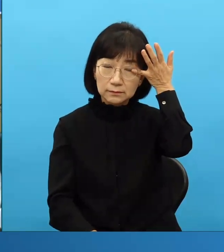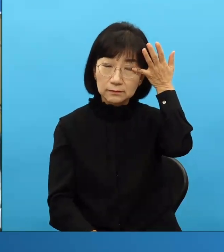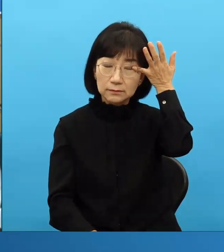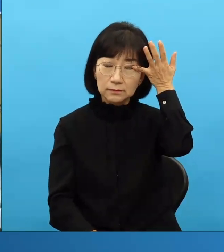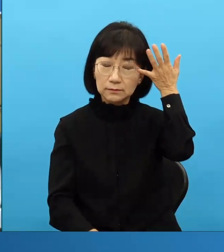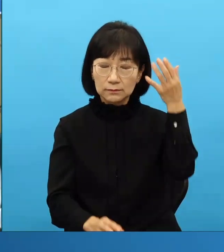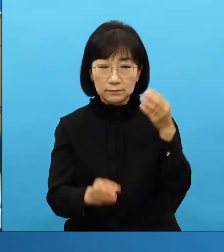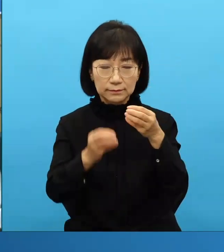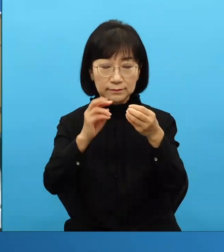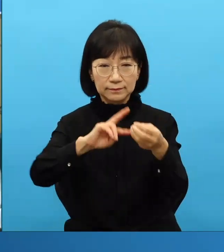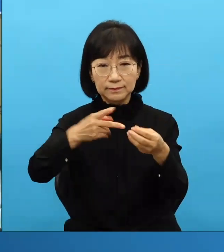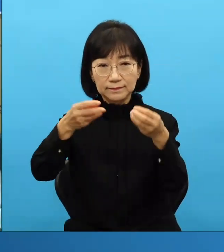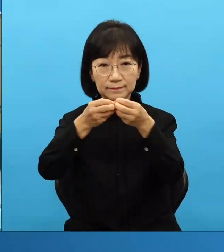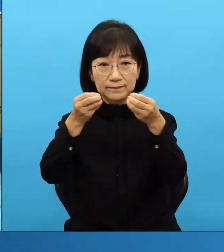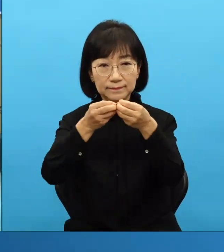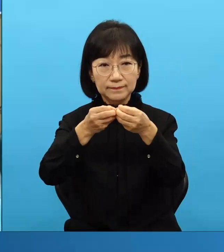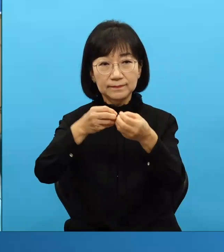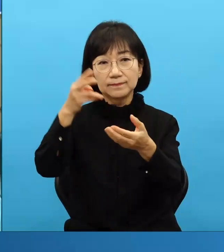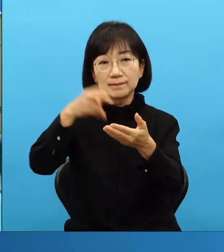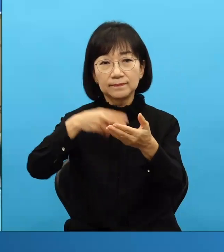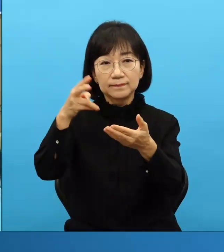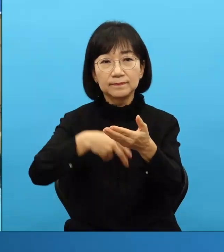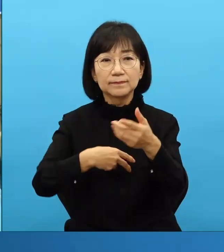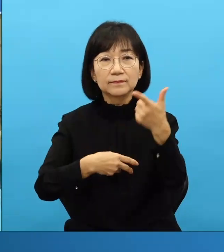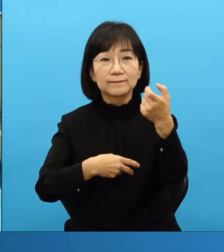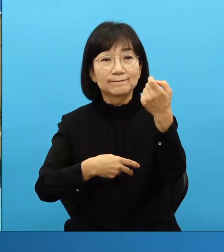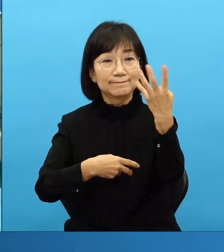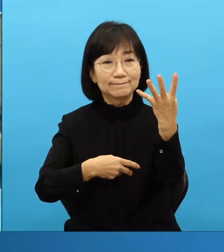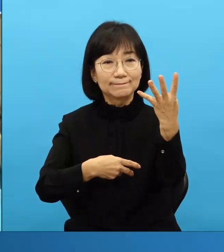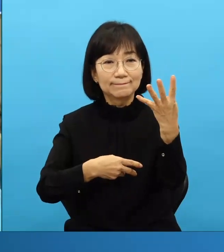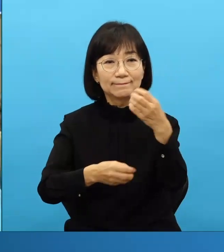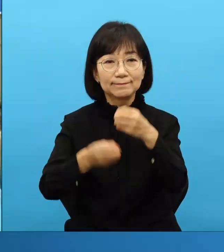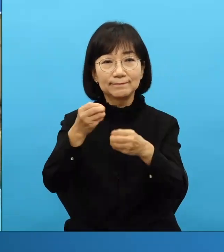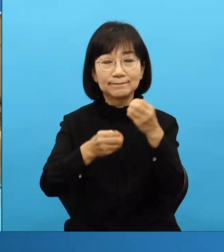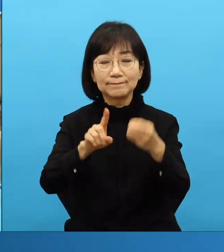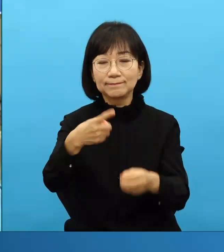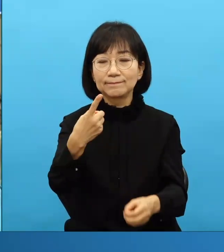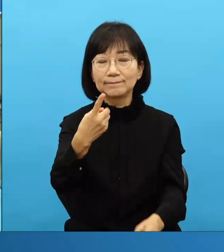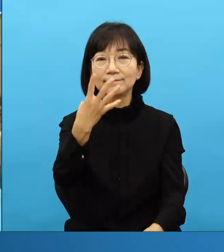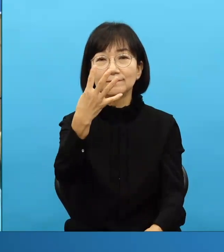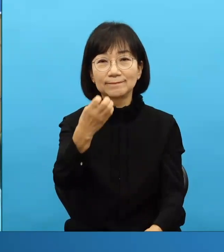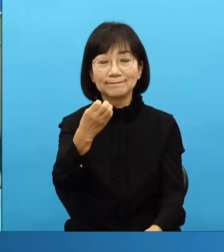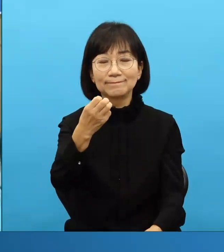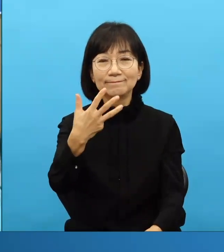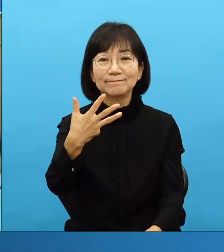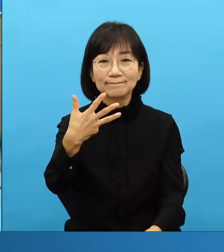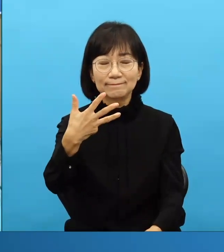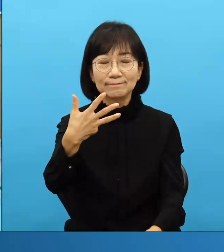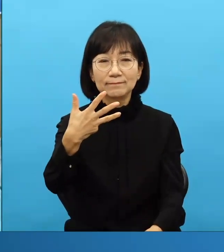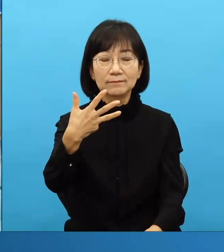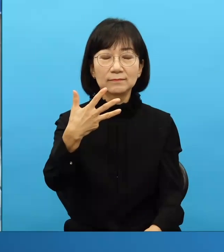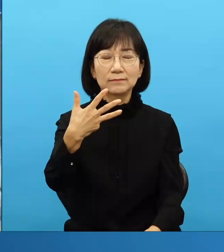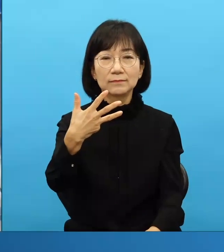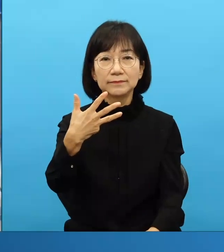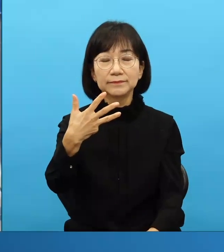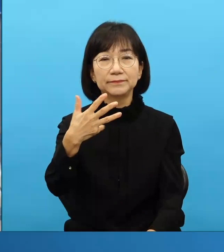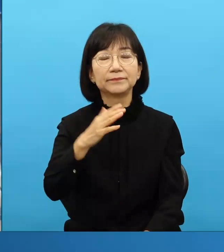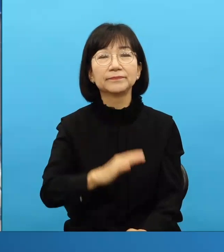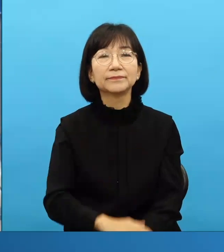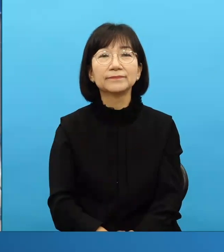교동문 64번 시편 148편입니다. Responsive reading, chapter number 64, Psalms chapter